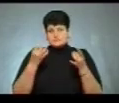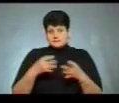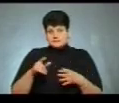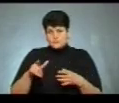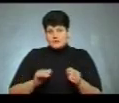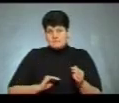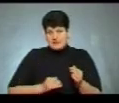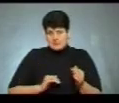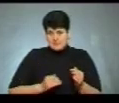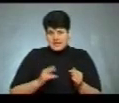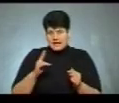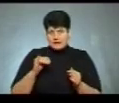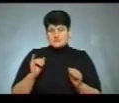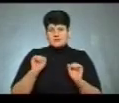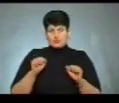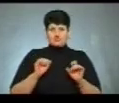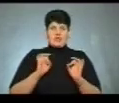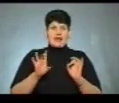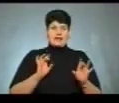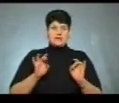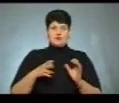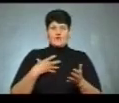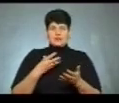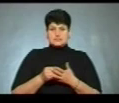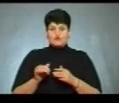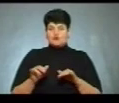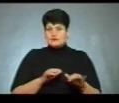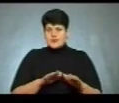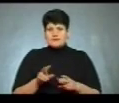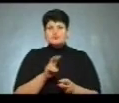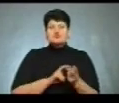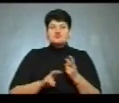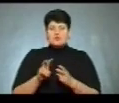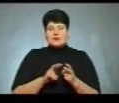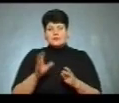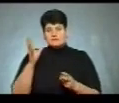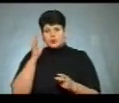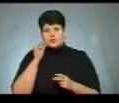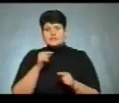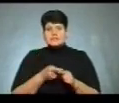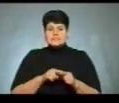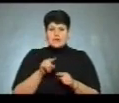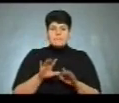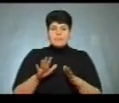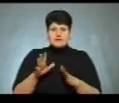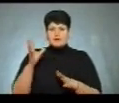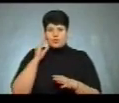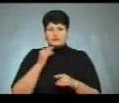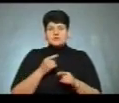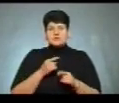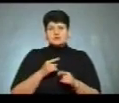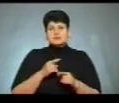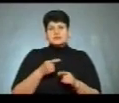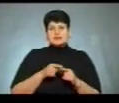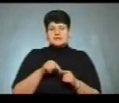особи-підприємці можуть рекламувати свою діяльність і шукати, і враховуючи також ці моменти, враховуючи моменти цієї